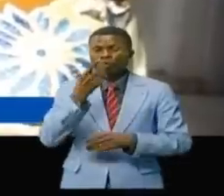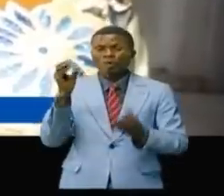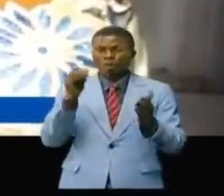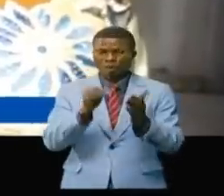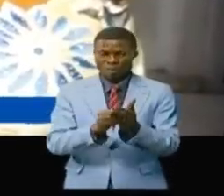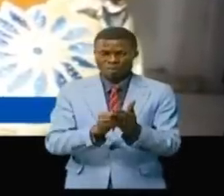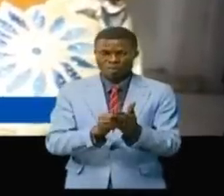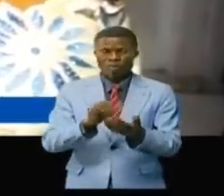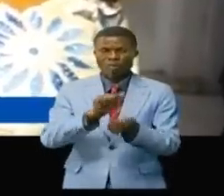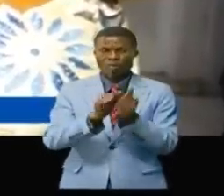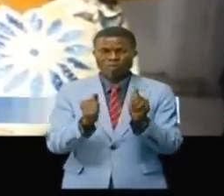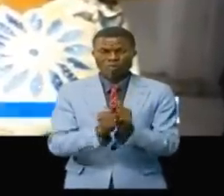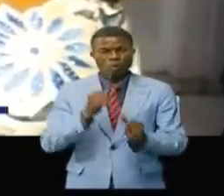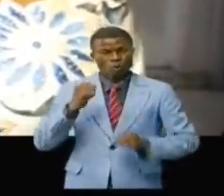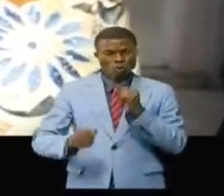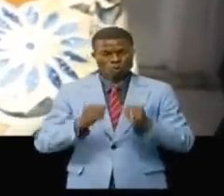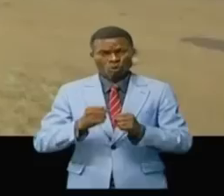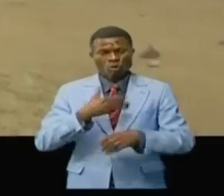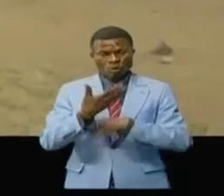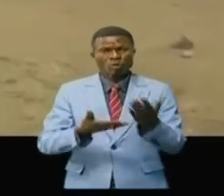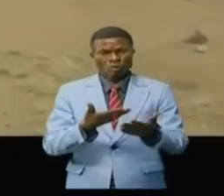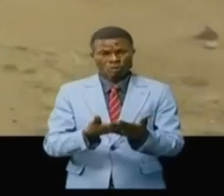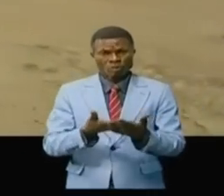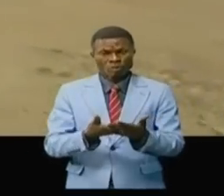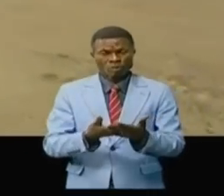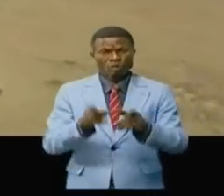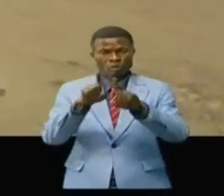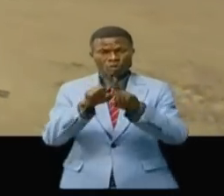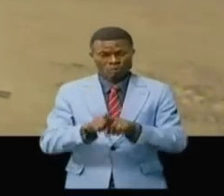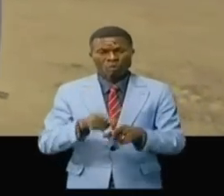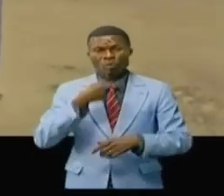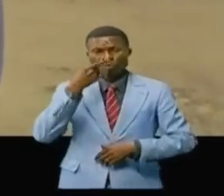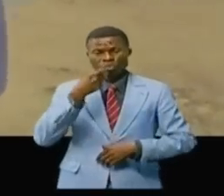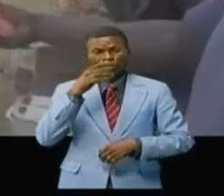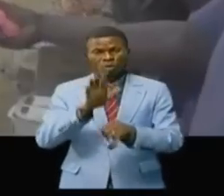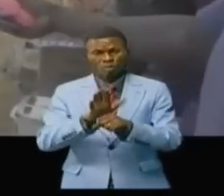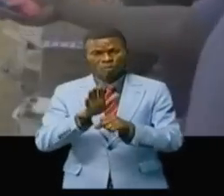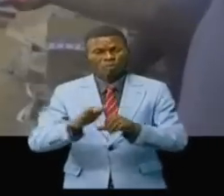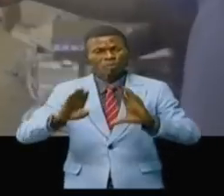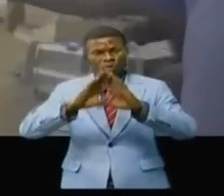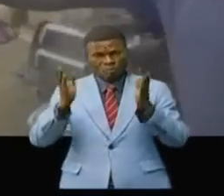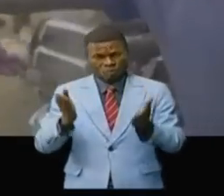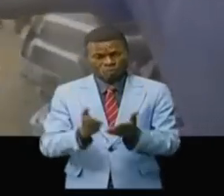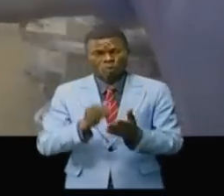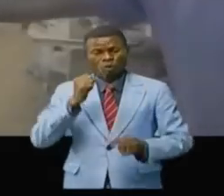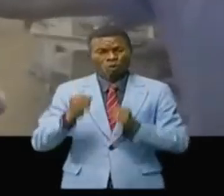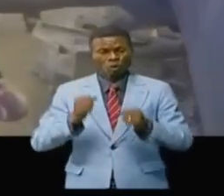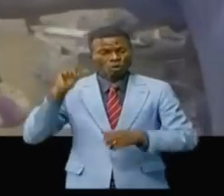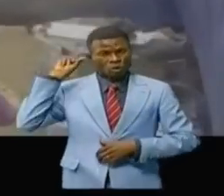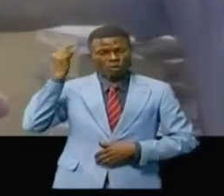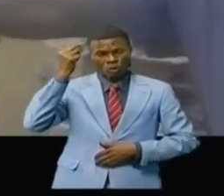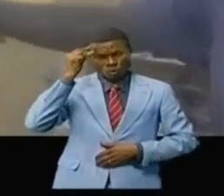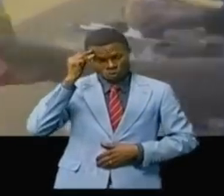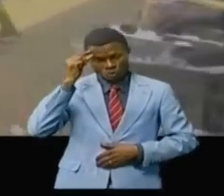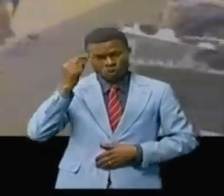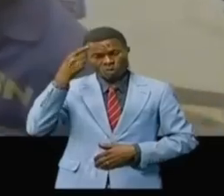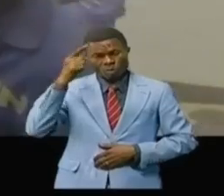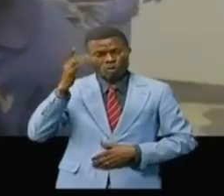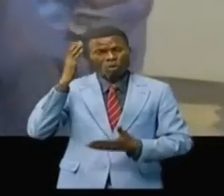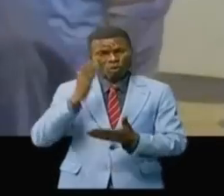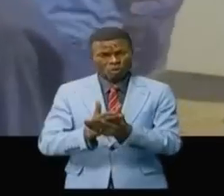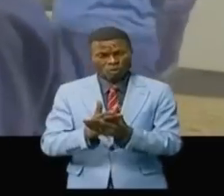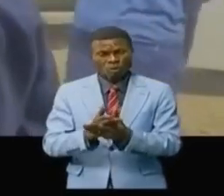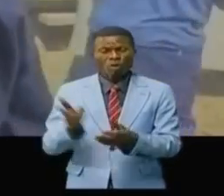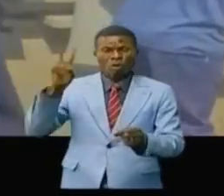particulier sur les efforts qui sont menés. Également, je parlais de tous les efforts du gouvernement pour lutter